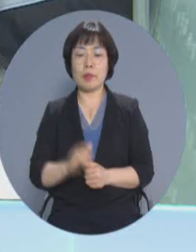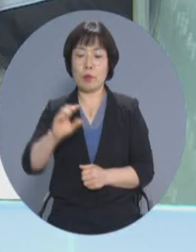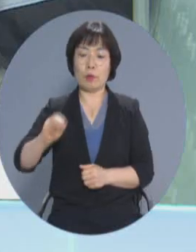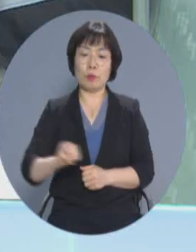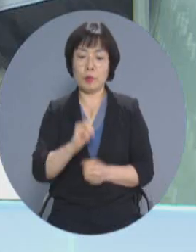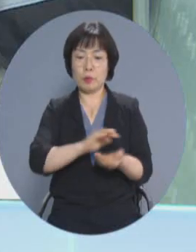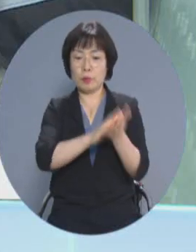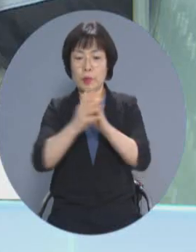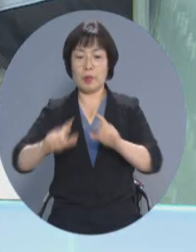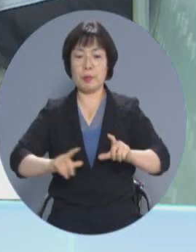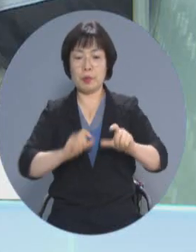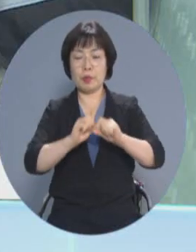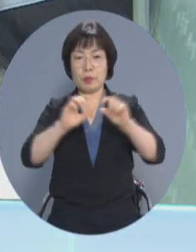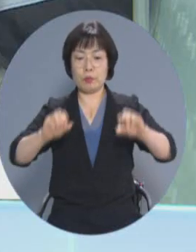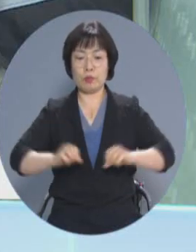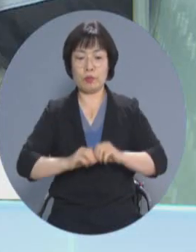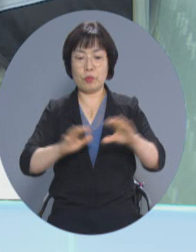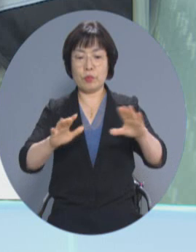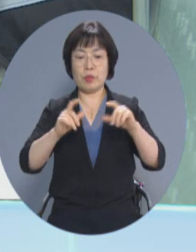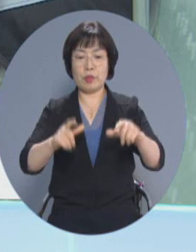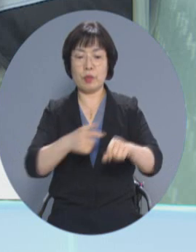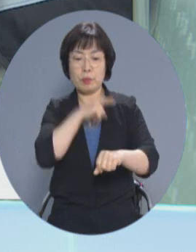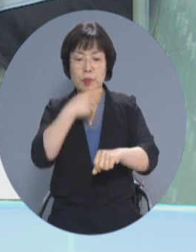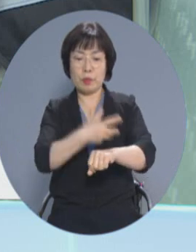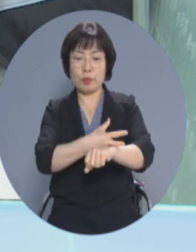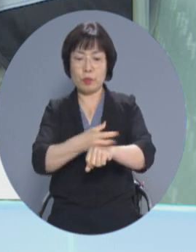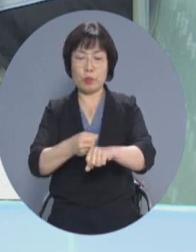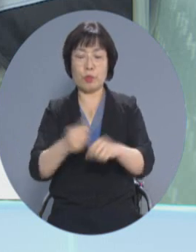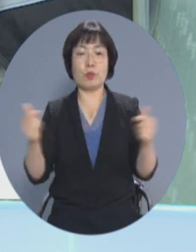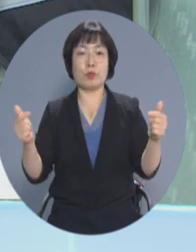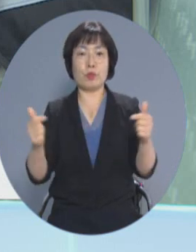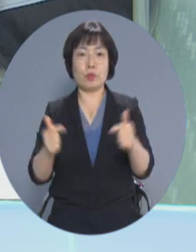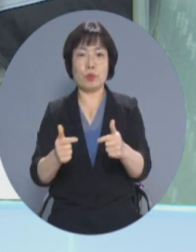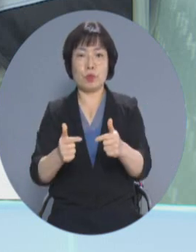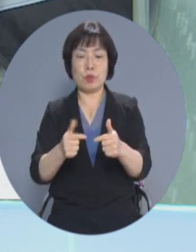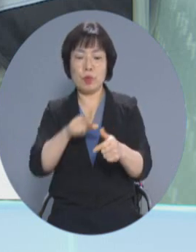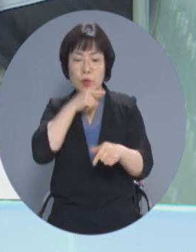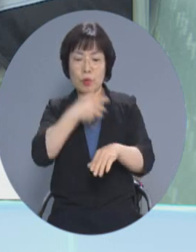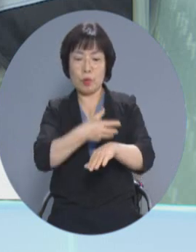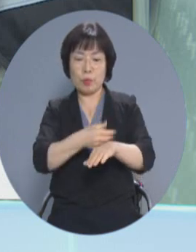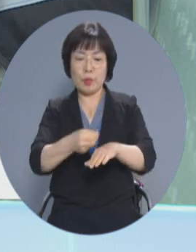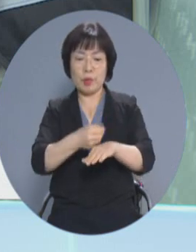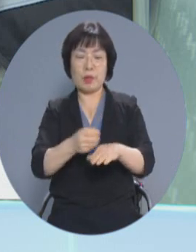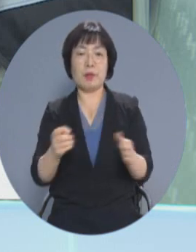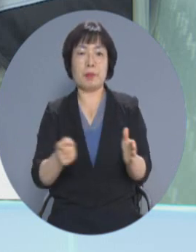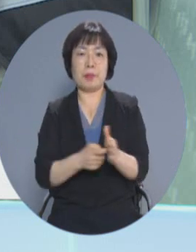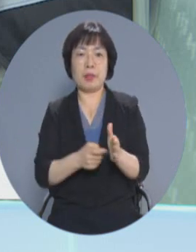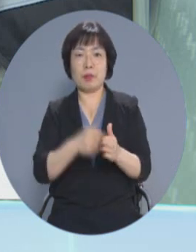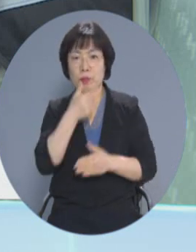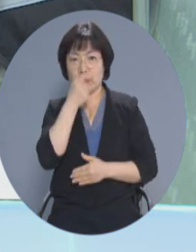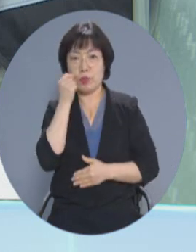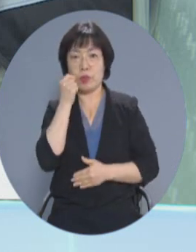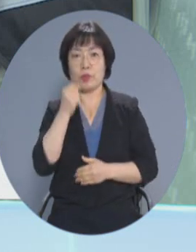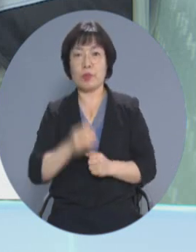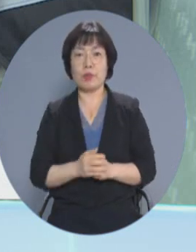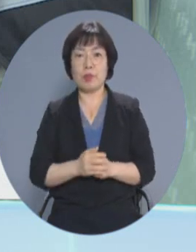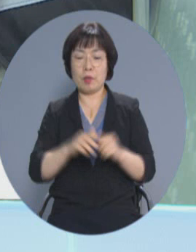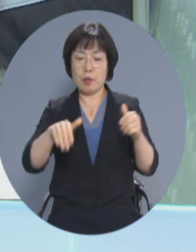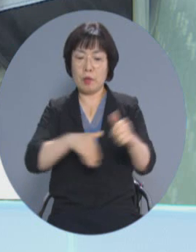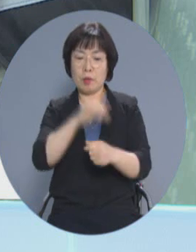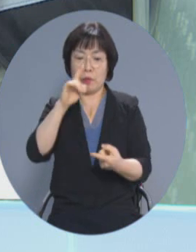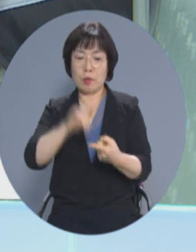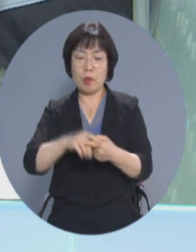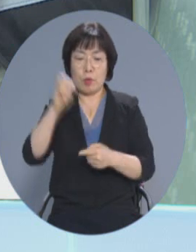오미크론 변이 바이러스 확산 속에 지역의 헌혈자가 크게 줄어들면서 혈액 수급에도 비상이 걸렸습니다. 이 상태로